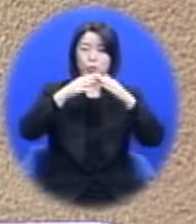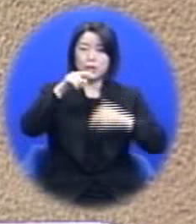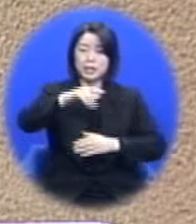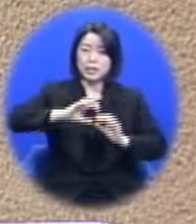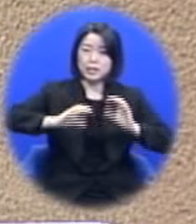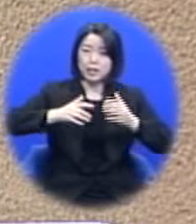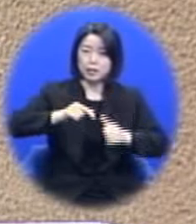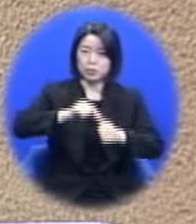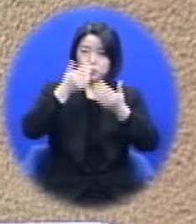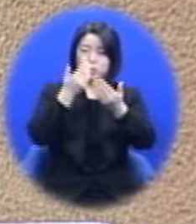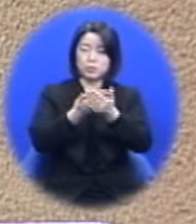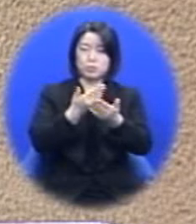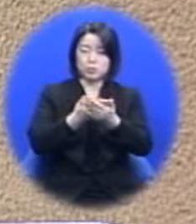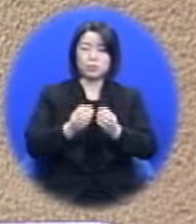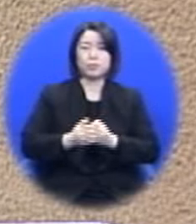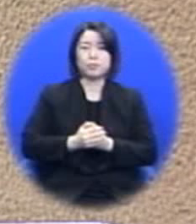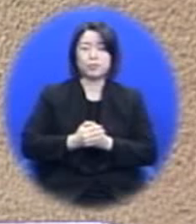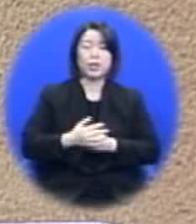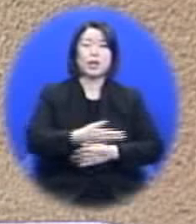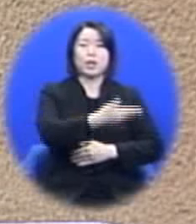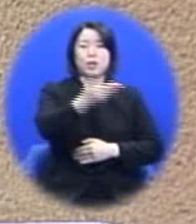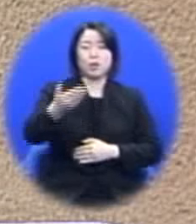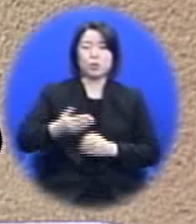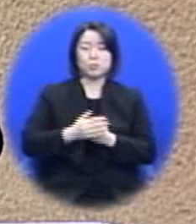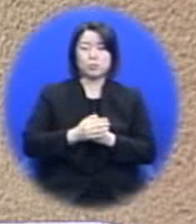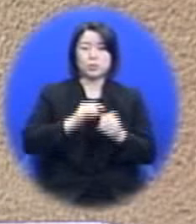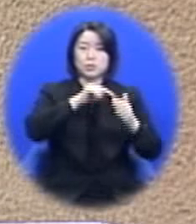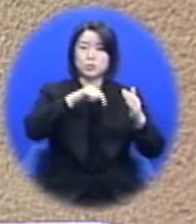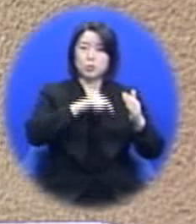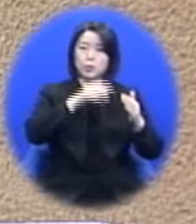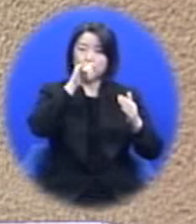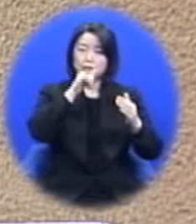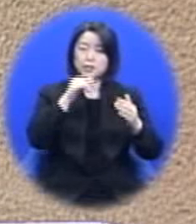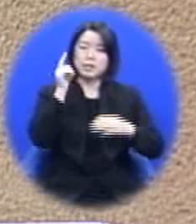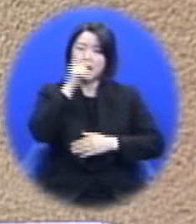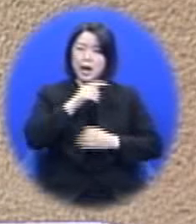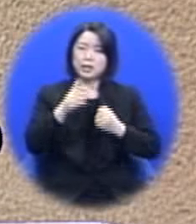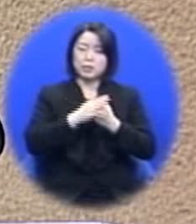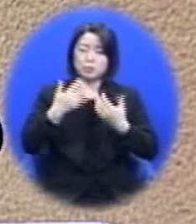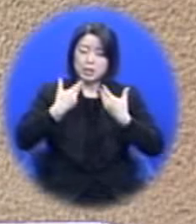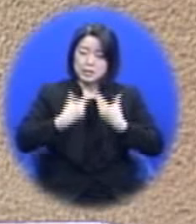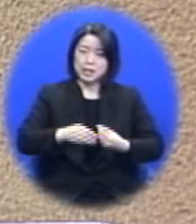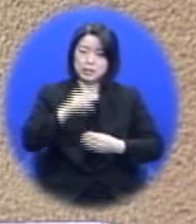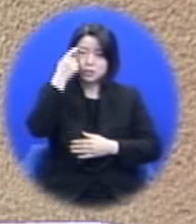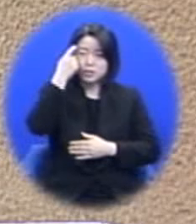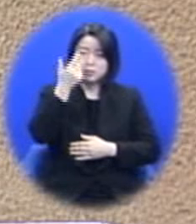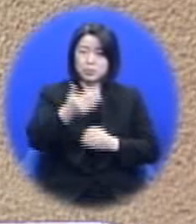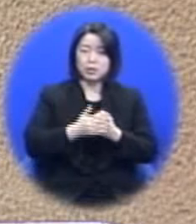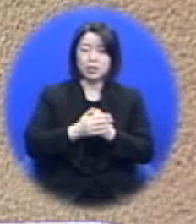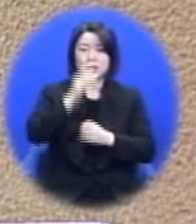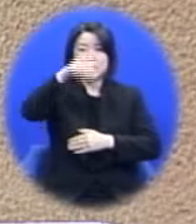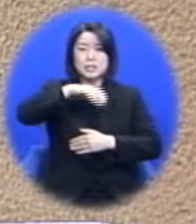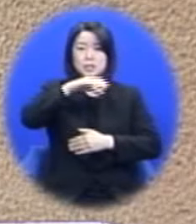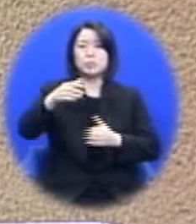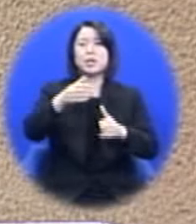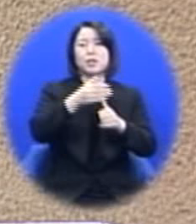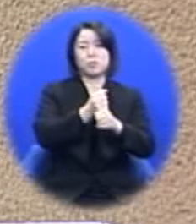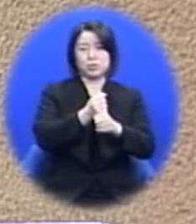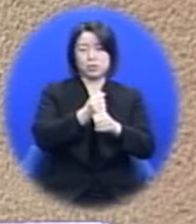나라를 구해 주시옵소서. 여러분 속에 있는 악 때문에 좌절하고 있습니까? 십자가를